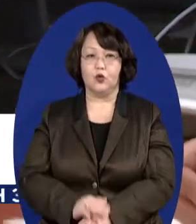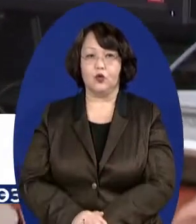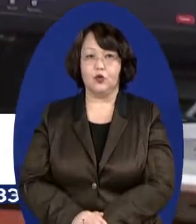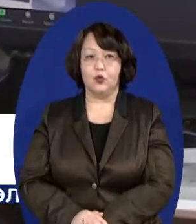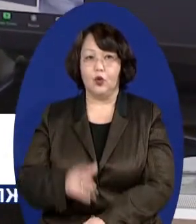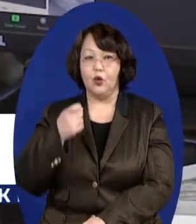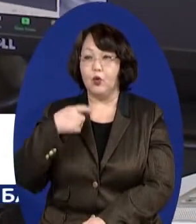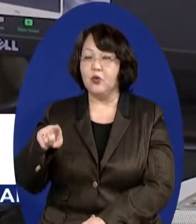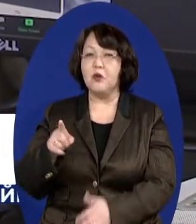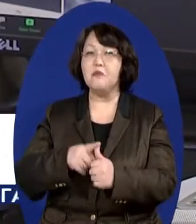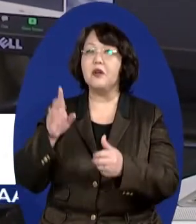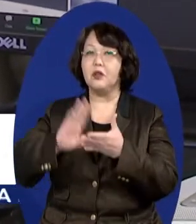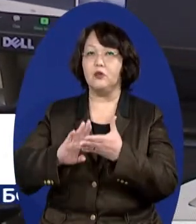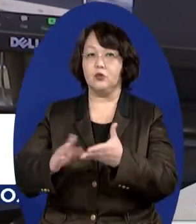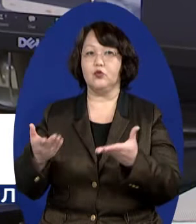хүний танилцуулъя.